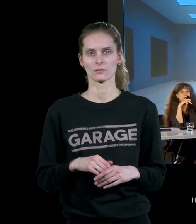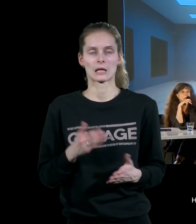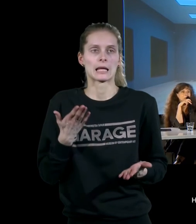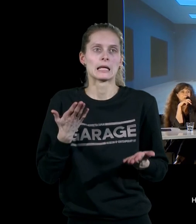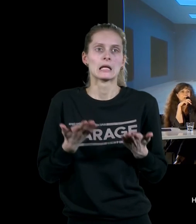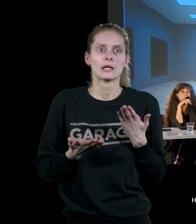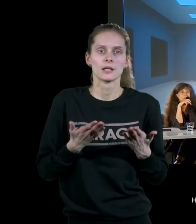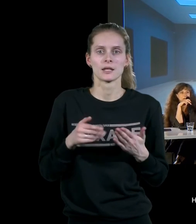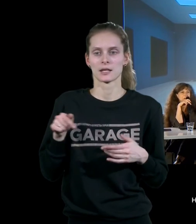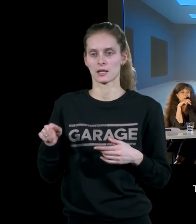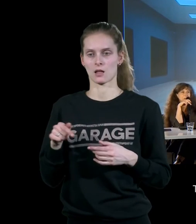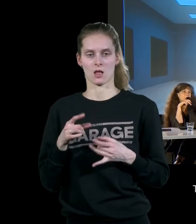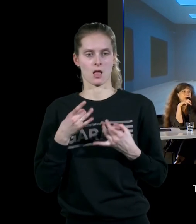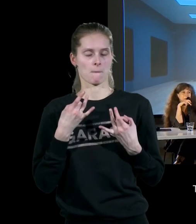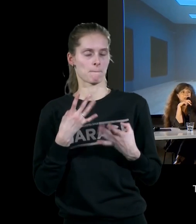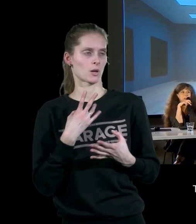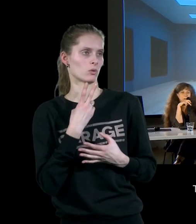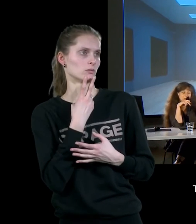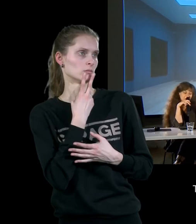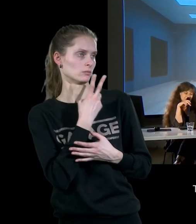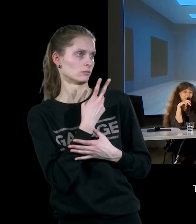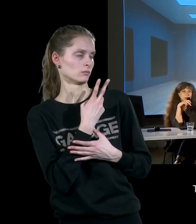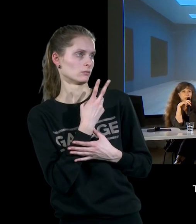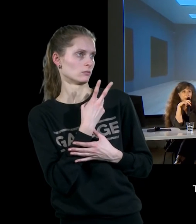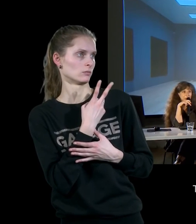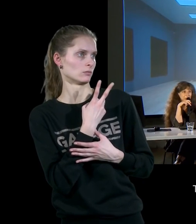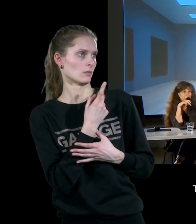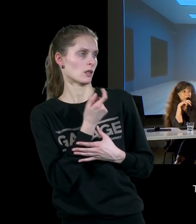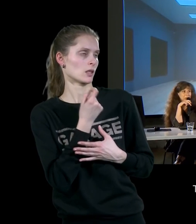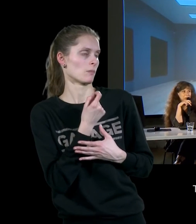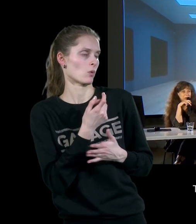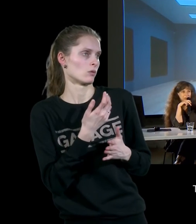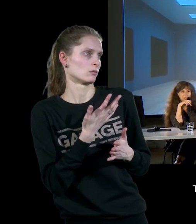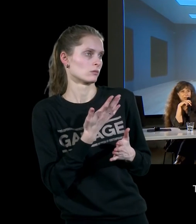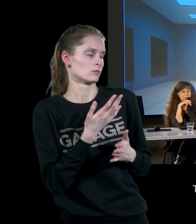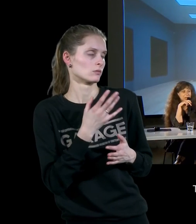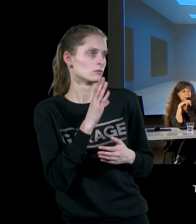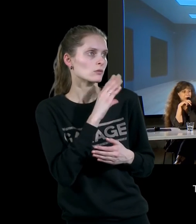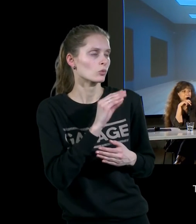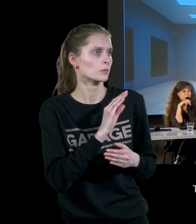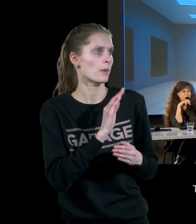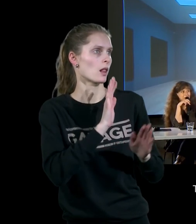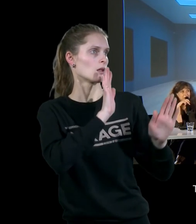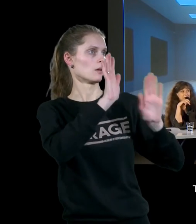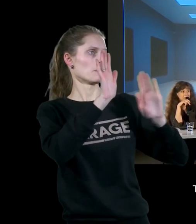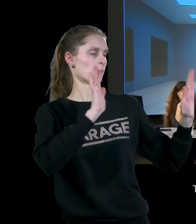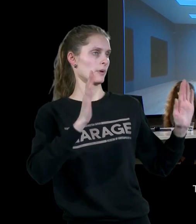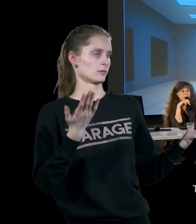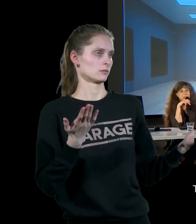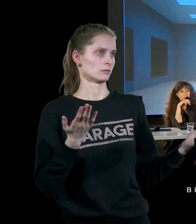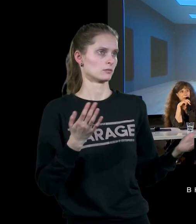не понравились просто вот зрелища этих, то ли он вообще не додумал эту историю, что его эти фрески придуманы